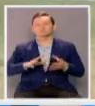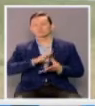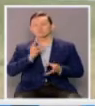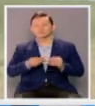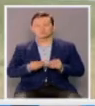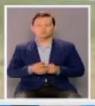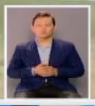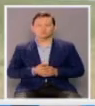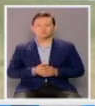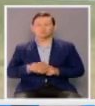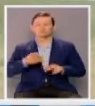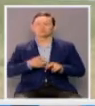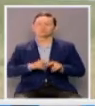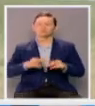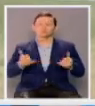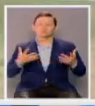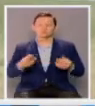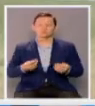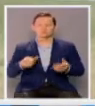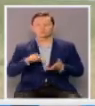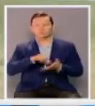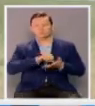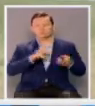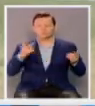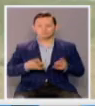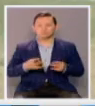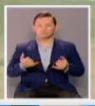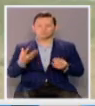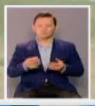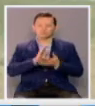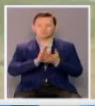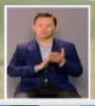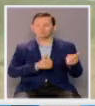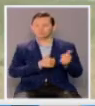бүткіл қала тұрғындары да осындай қатысу керек, осындай тазалық болған жақсы.